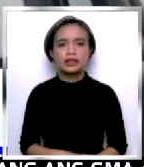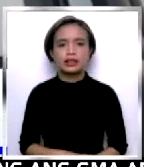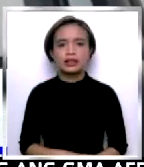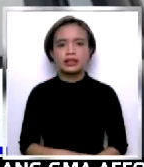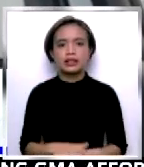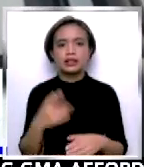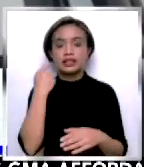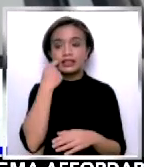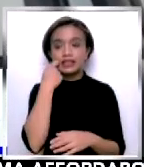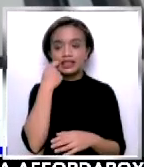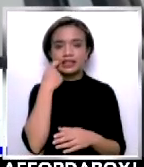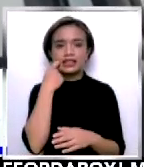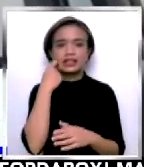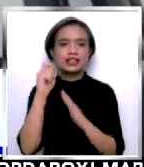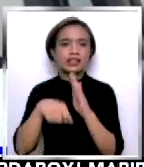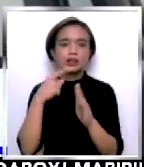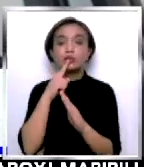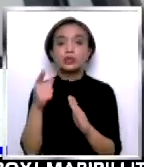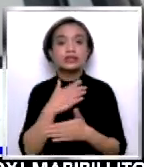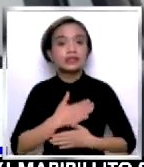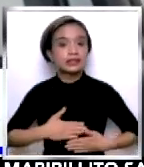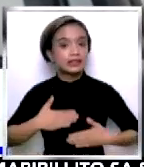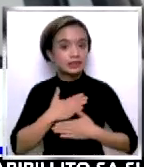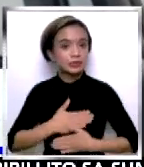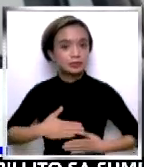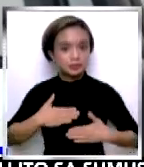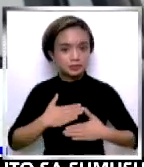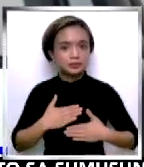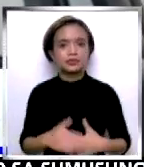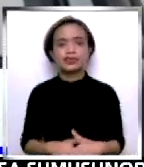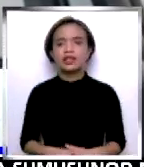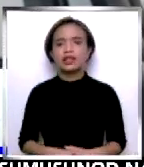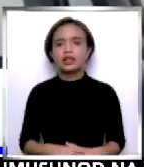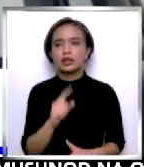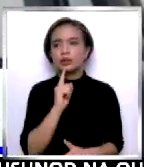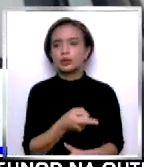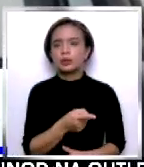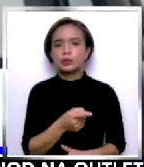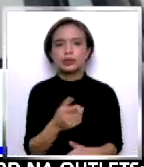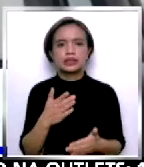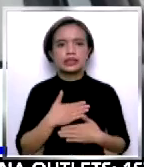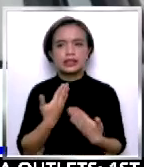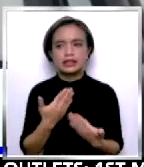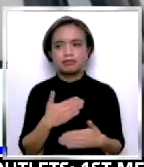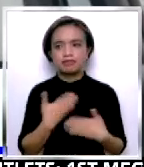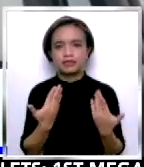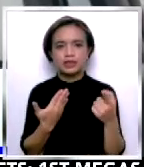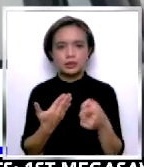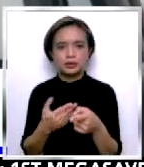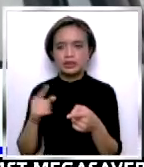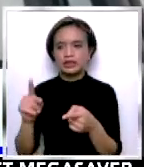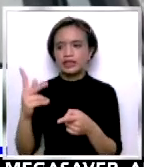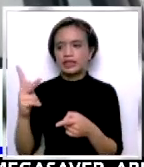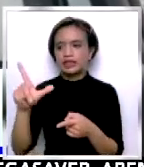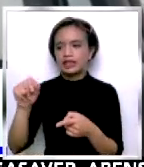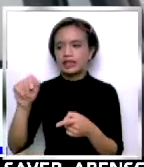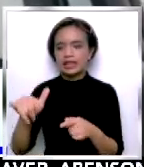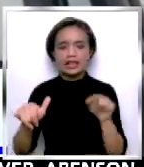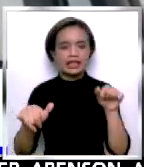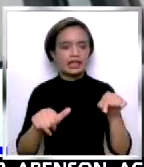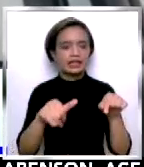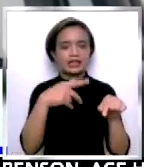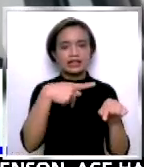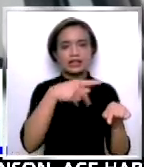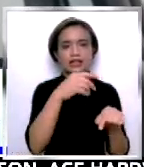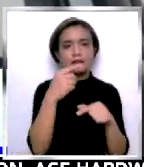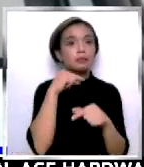ito si Lily Fan, na nakakatuwa yung dynamics ni Padre Salvi at ni Klinga. So, that's gonna be fun.